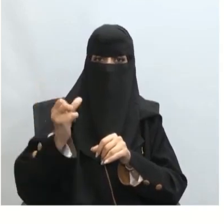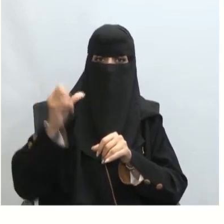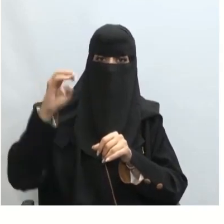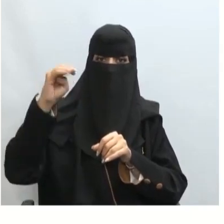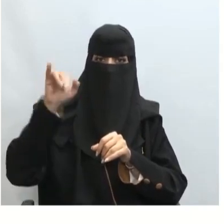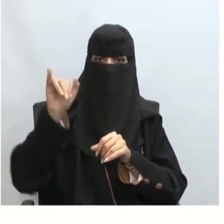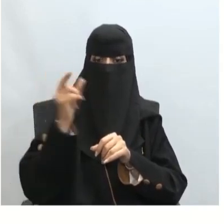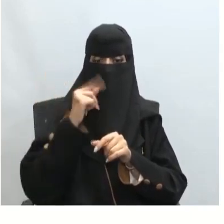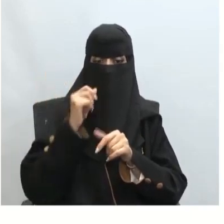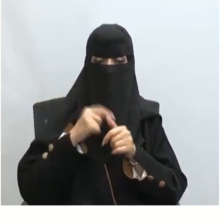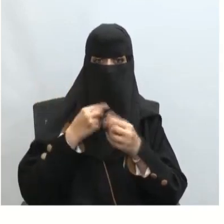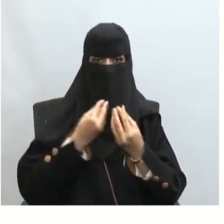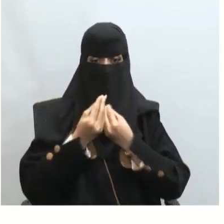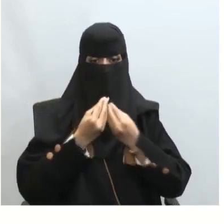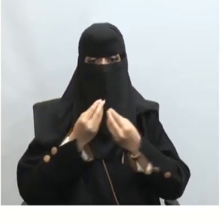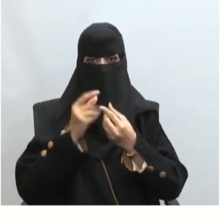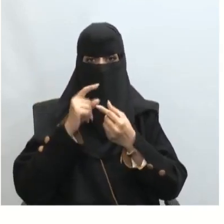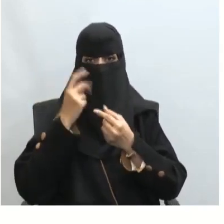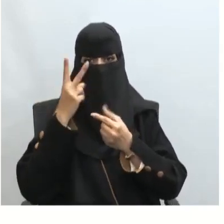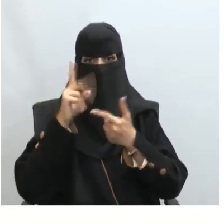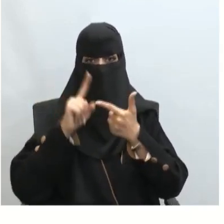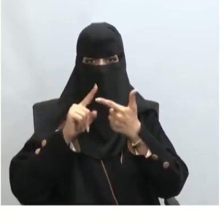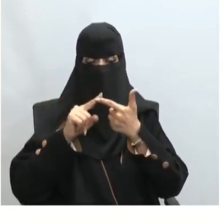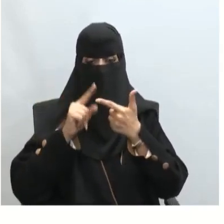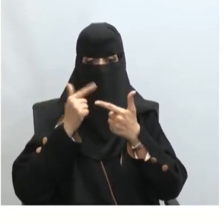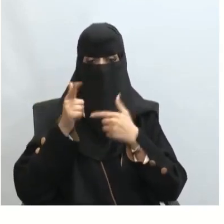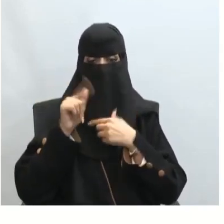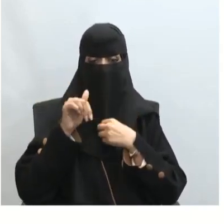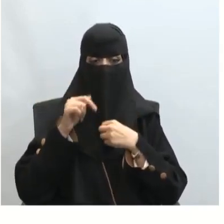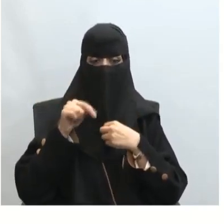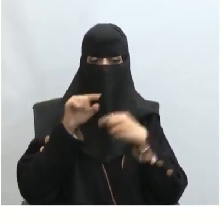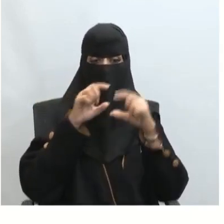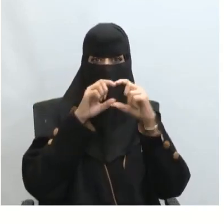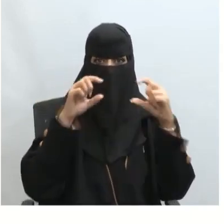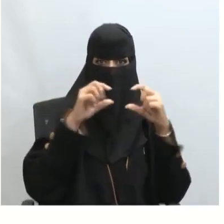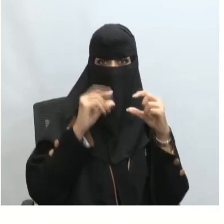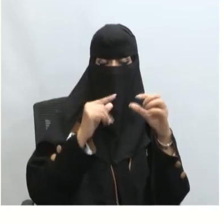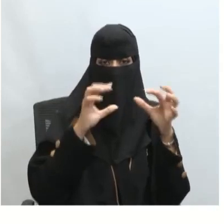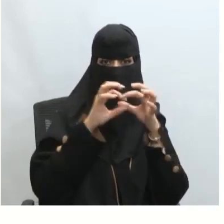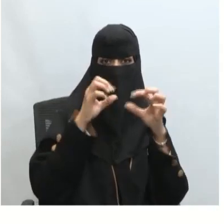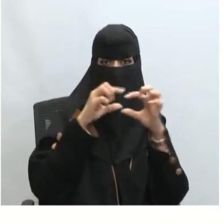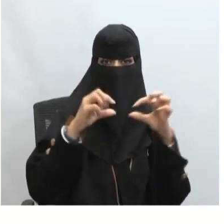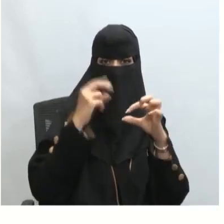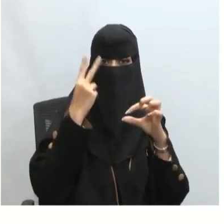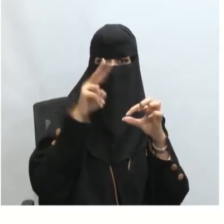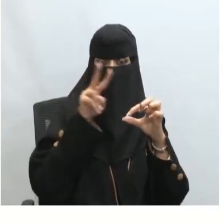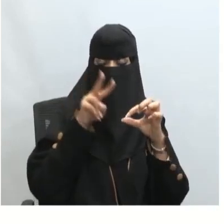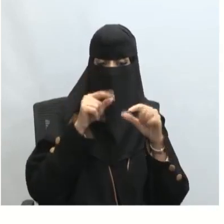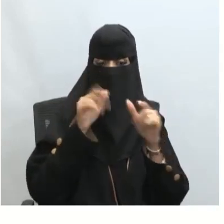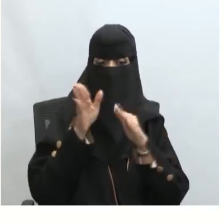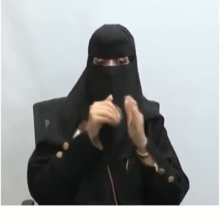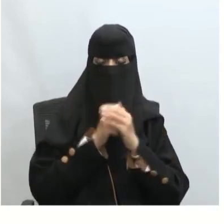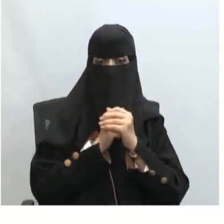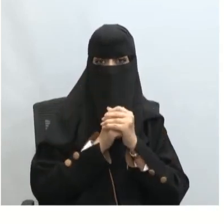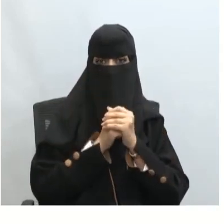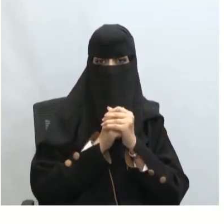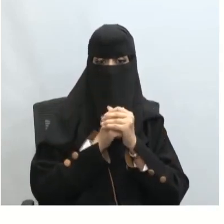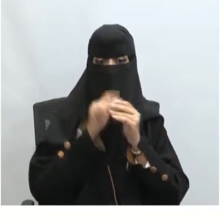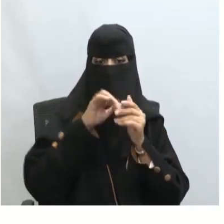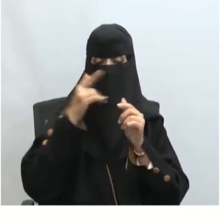التفاعل الثاني لاحظ هنا الرابطه الثنائيه لاحظ هنا